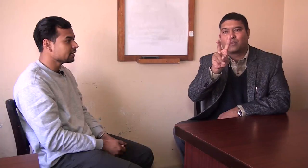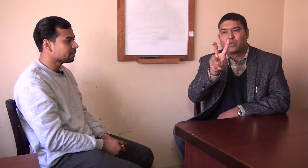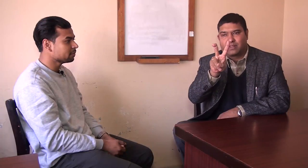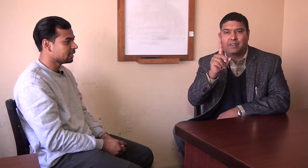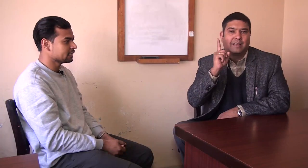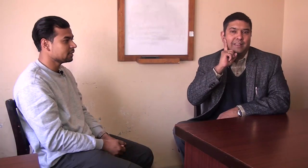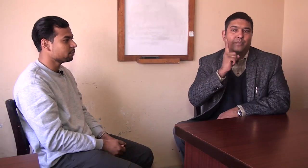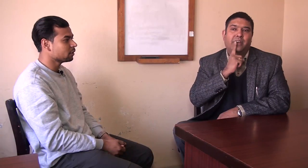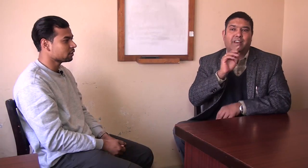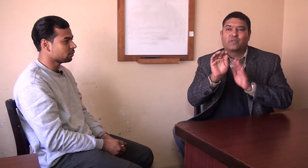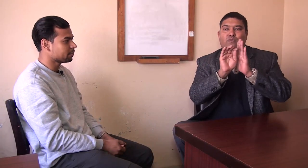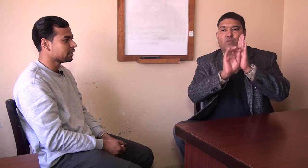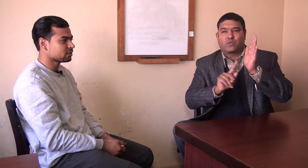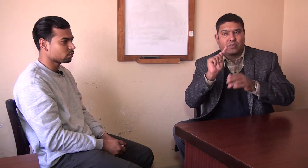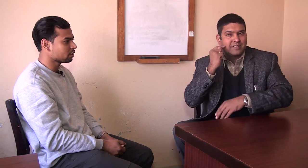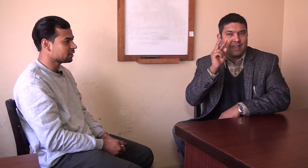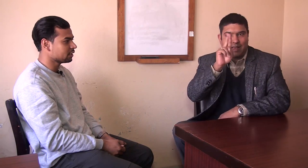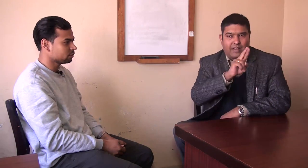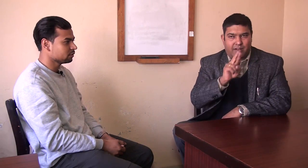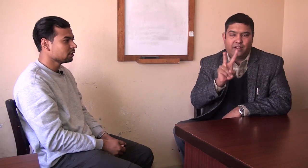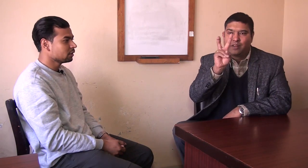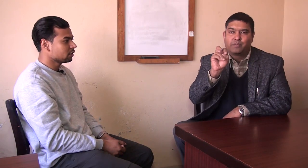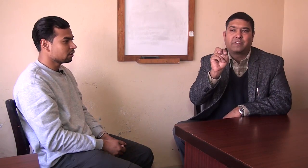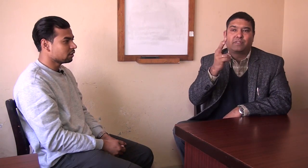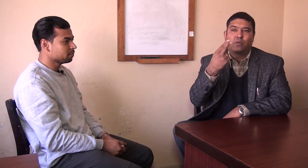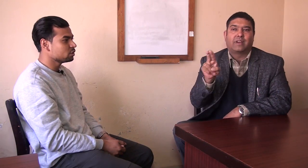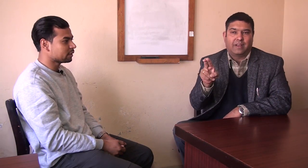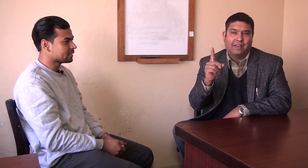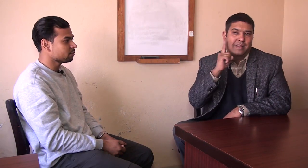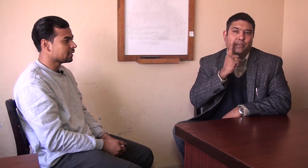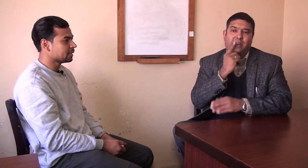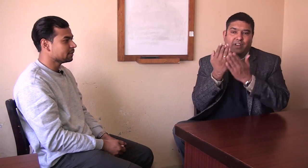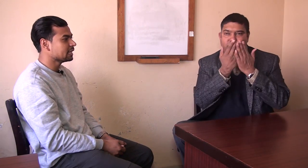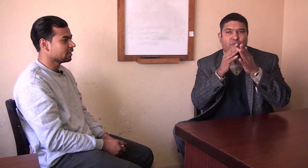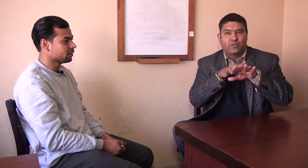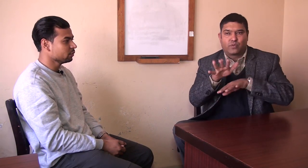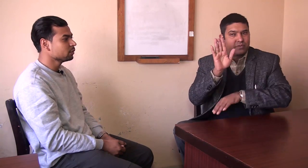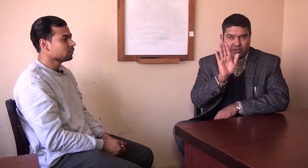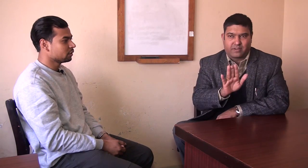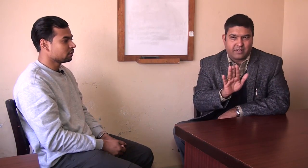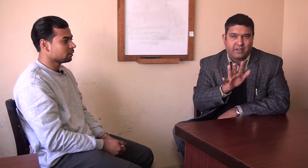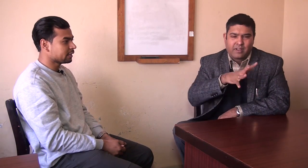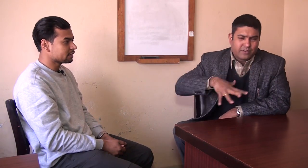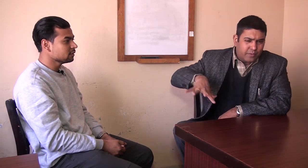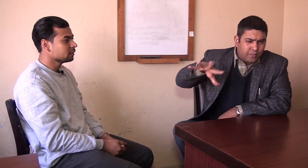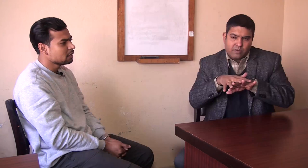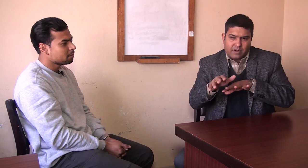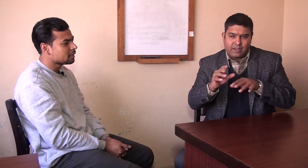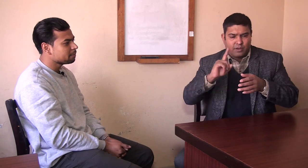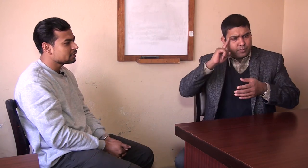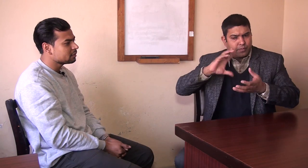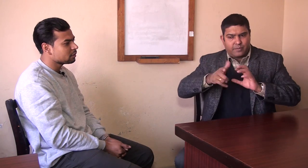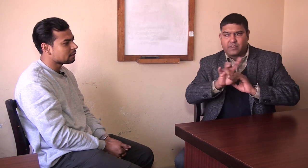अधियों नेपाल मा एक्से बहत तरोडा बाइरा स्रोट कच्छा अरु रवी सोडा चे बाइरा बिद्धालाई अरु रहे का चान